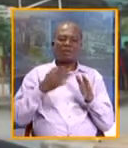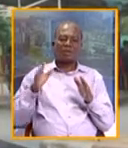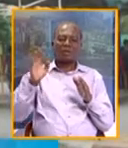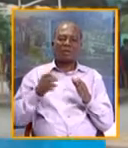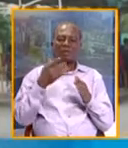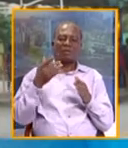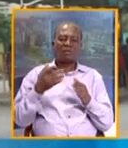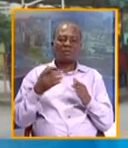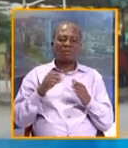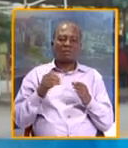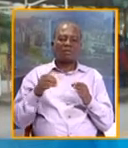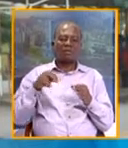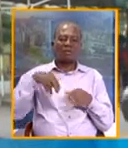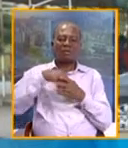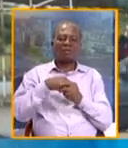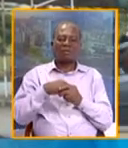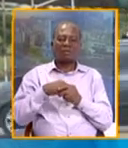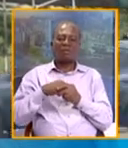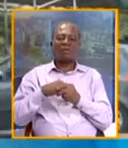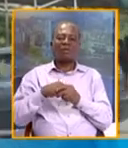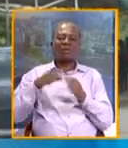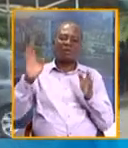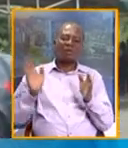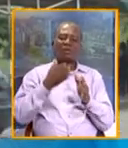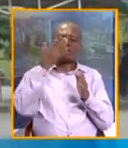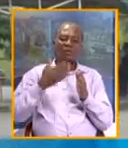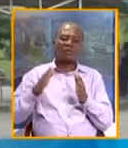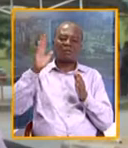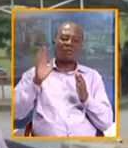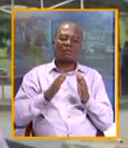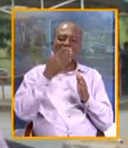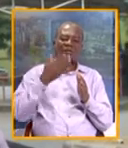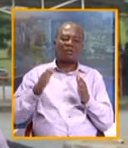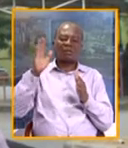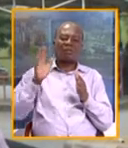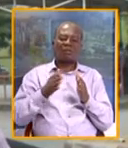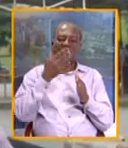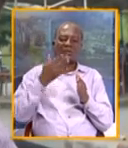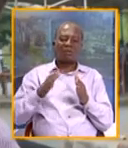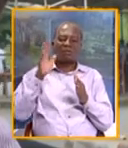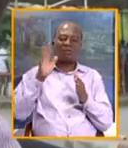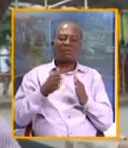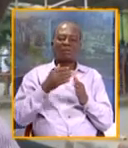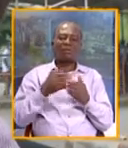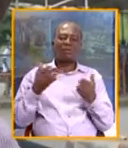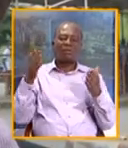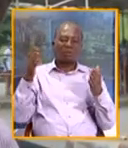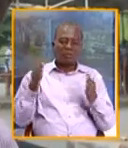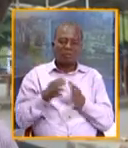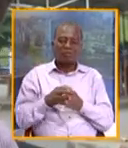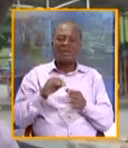appelle si nous avons dans la paix ramener la liberté notre devoir sera d'être un